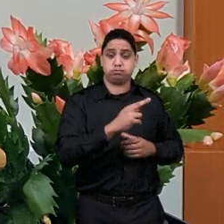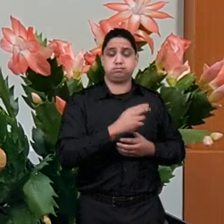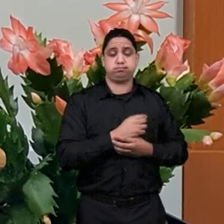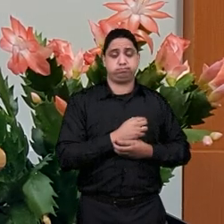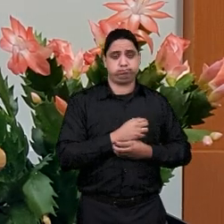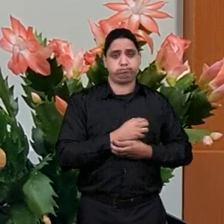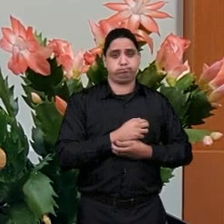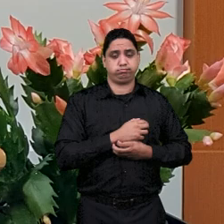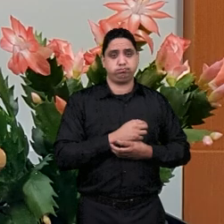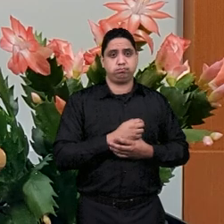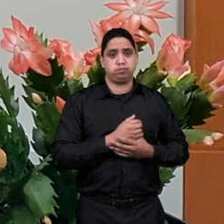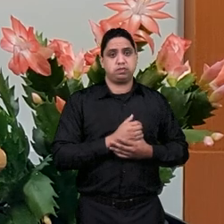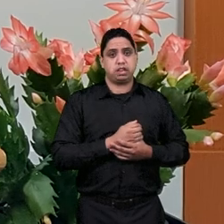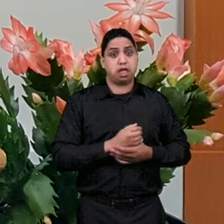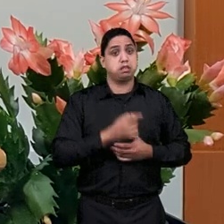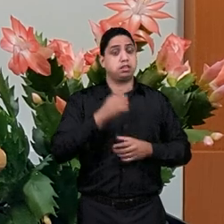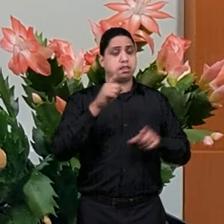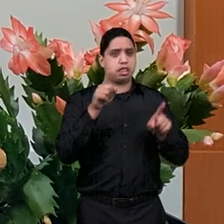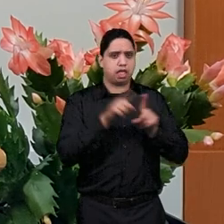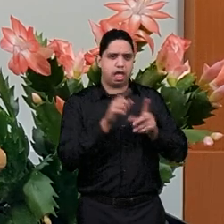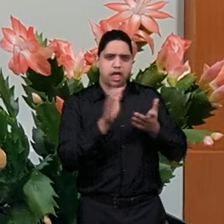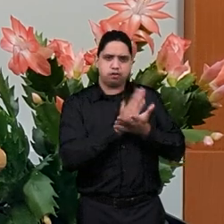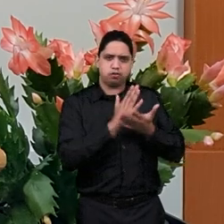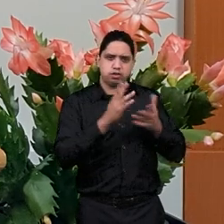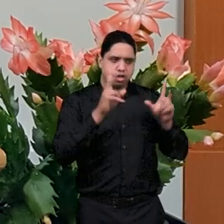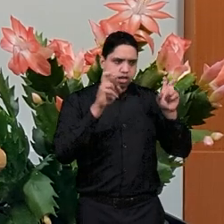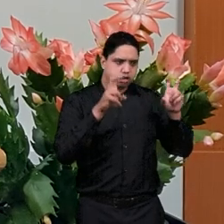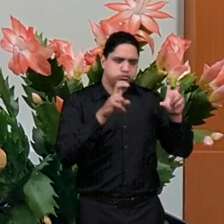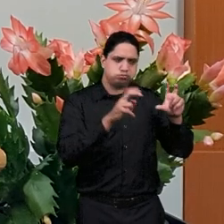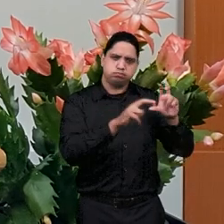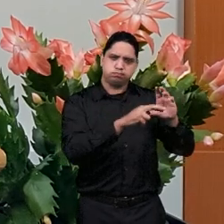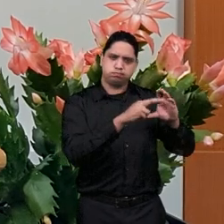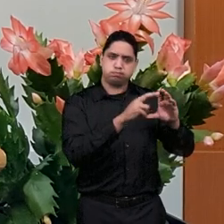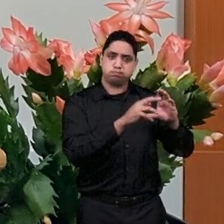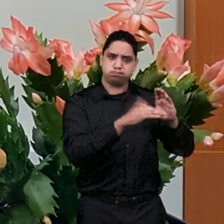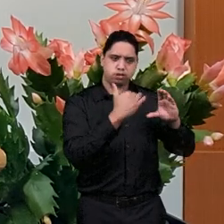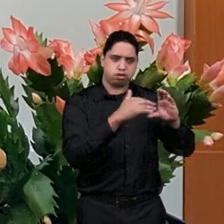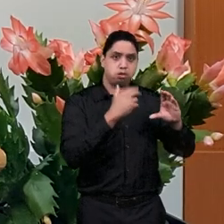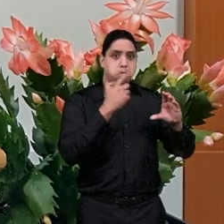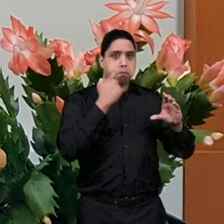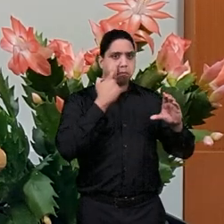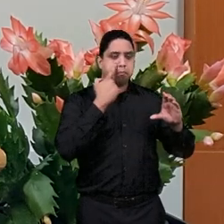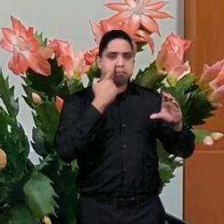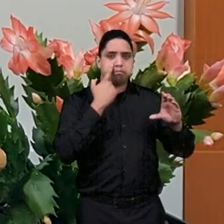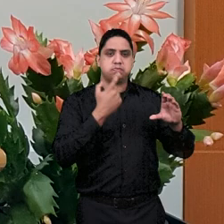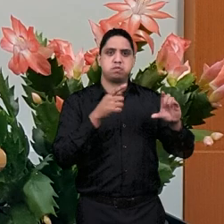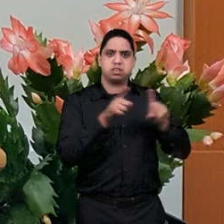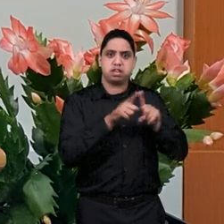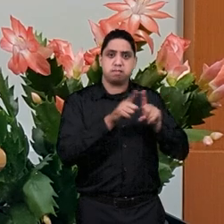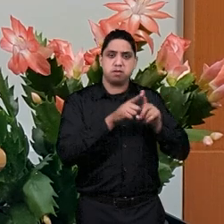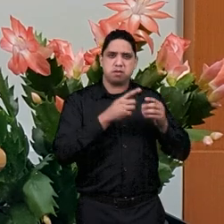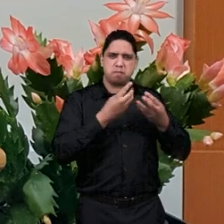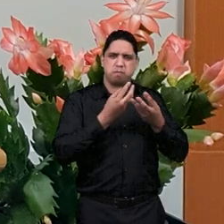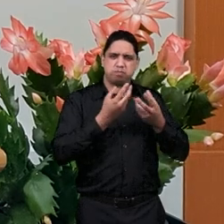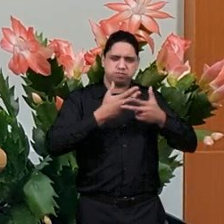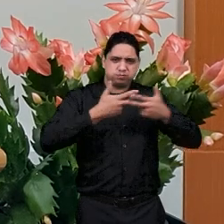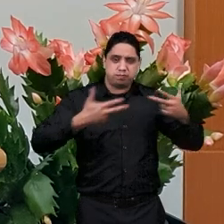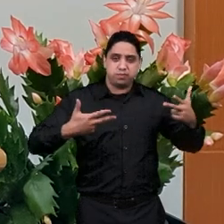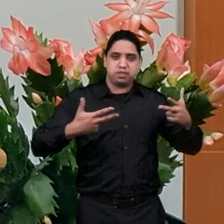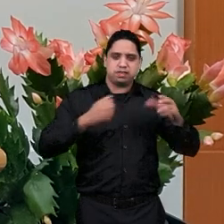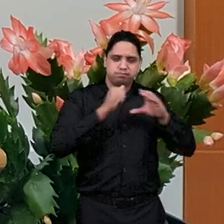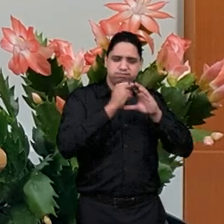très intéressants, et nous pouvons même dire très riches. Nous observons, en